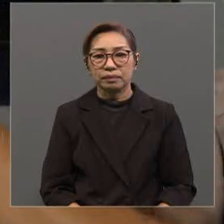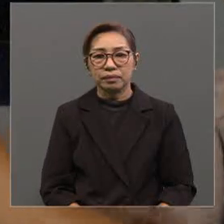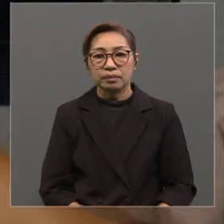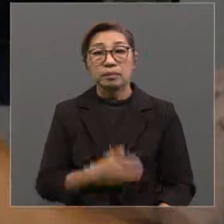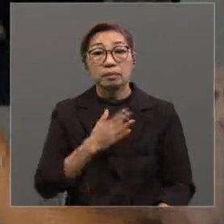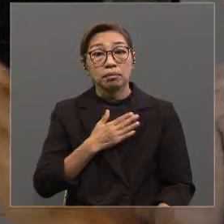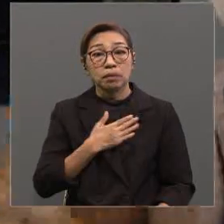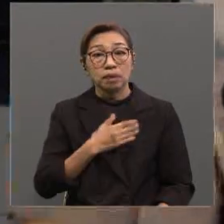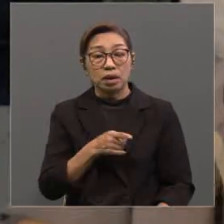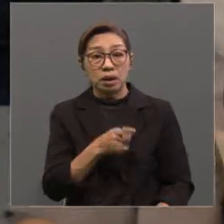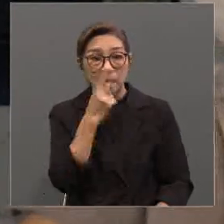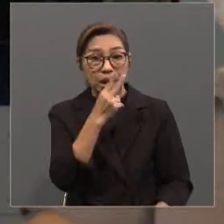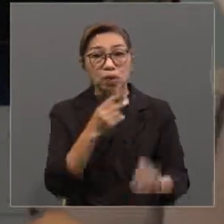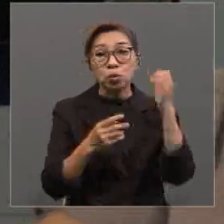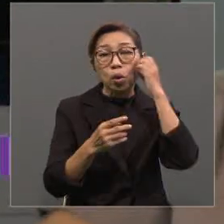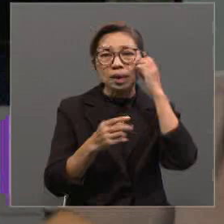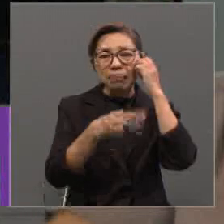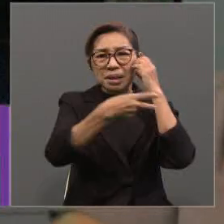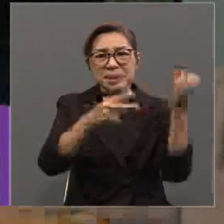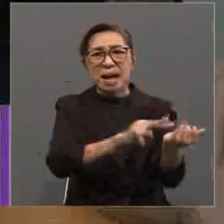ยื่นโทรศัพท์ตัวแอปแปล